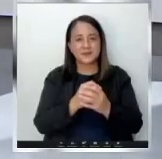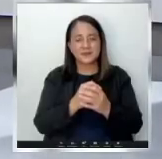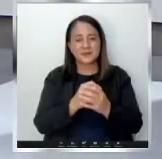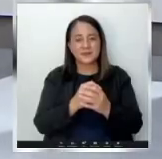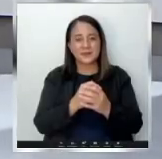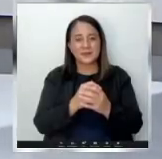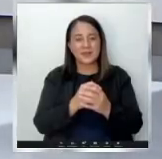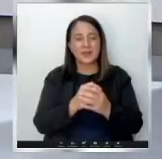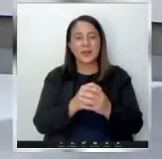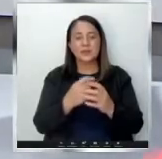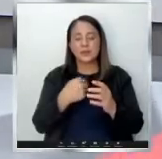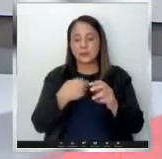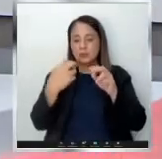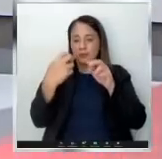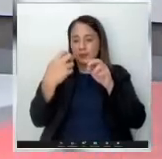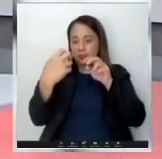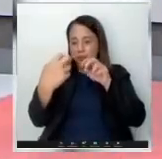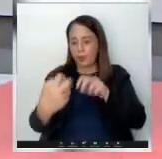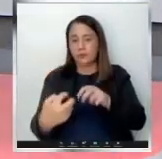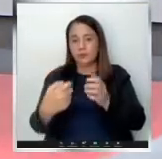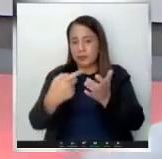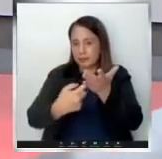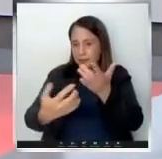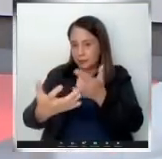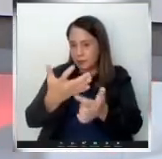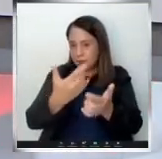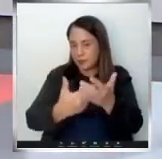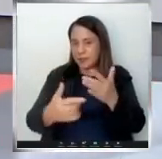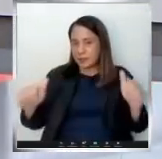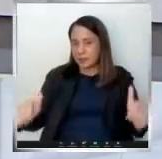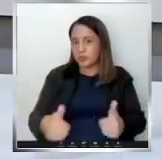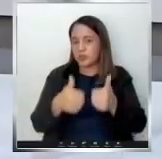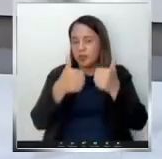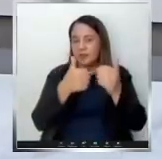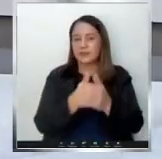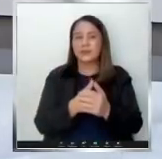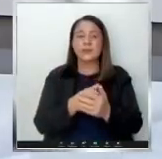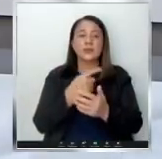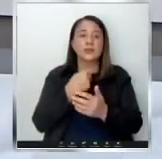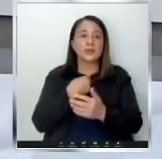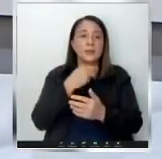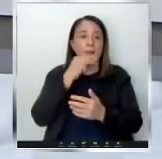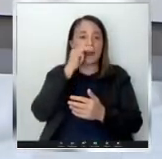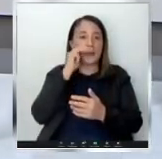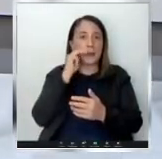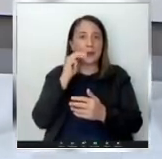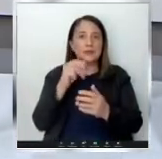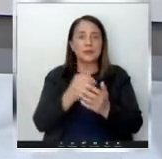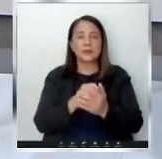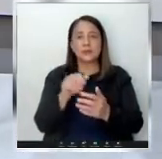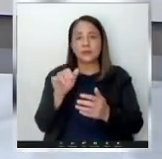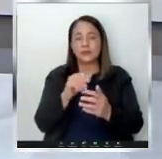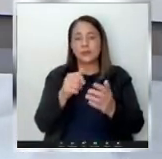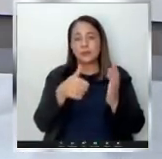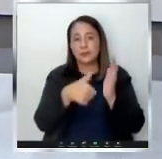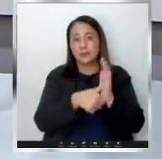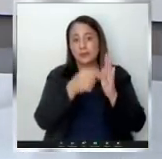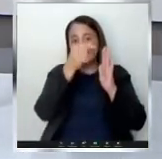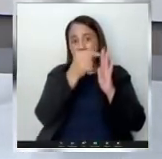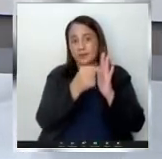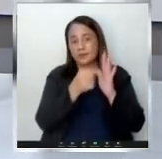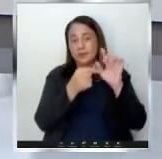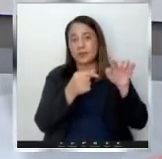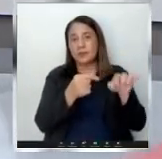one-on-one debate. Yan ang mainit na hamon ni Senador Manny Pacquiao sa kapwa niya kandidato sa pagkapangulo, si